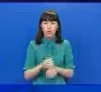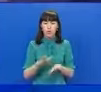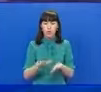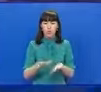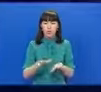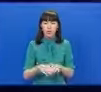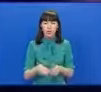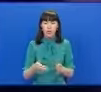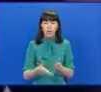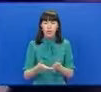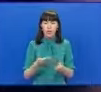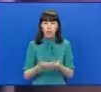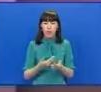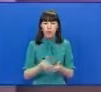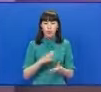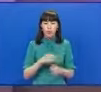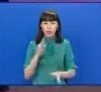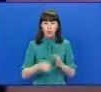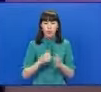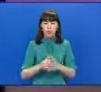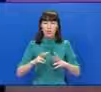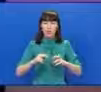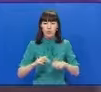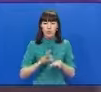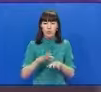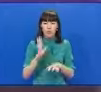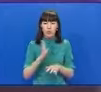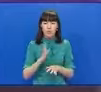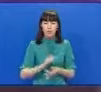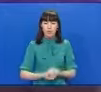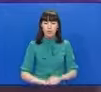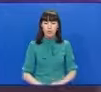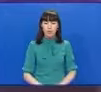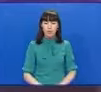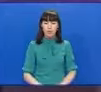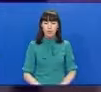Айғақ заттар тәркіленді. Сотқа дейінгі тергеу амалдары жүргізілуде. Саттар Есімбеков, Олжас Байтуов, оңтүстік ақпарат.